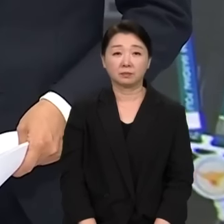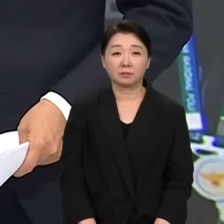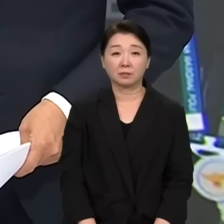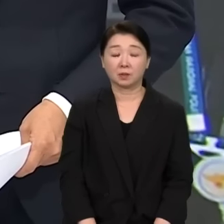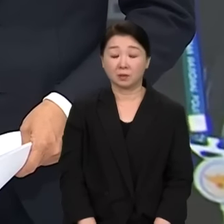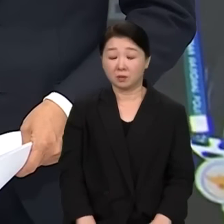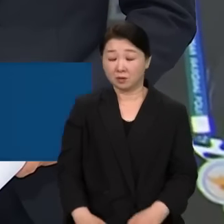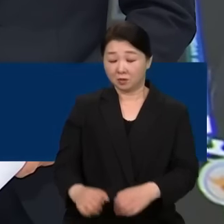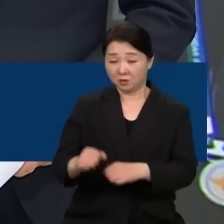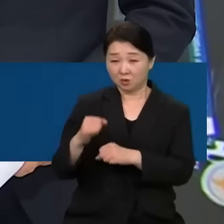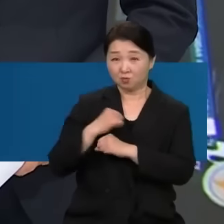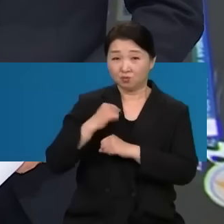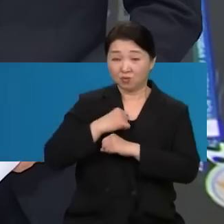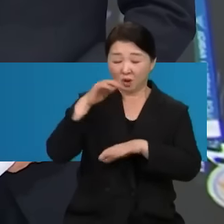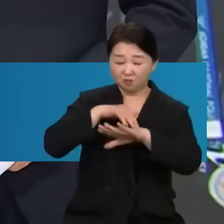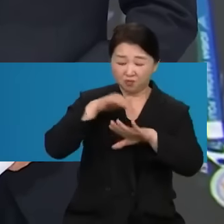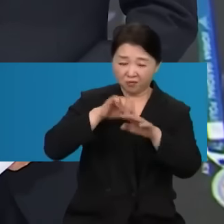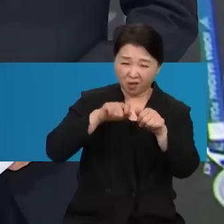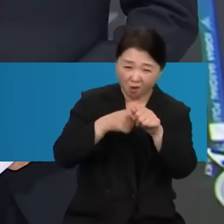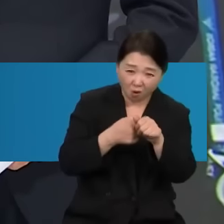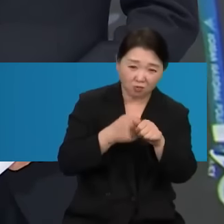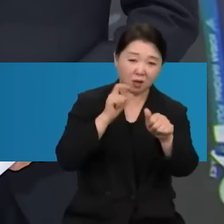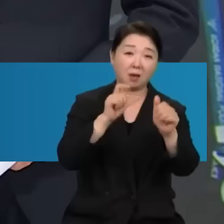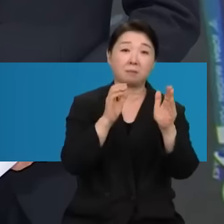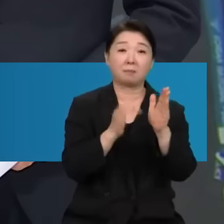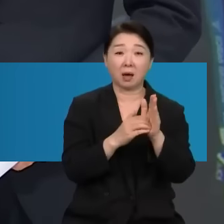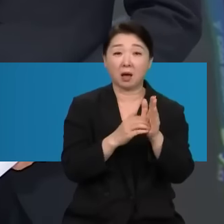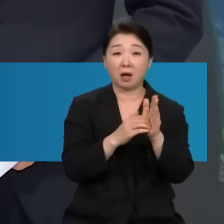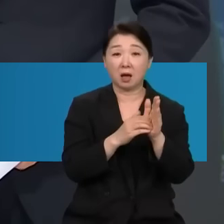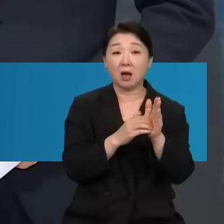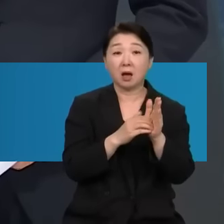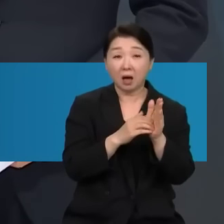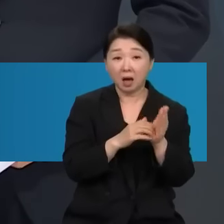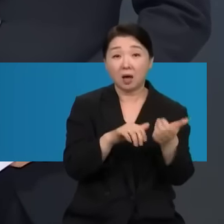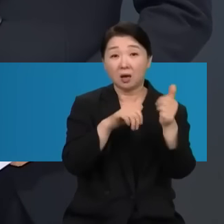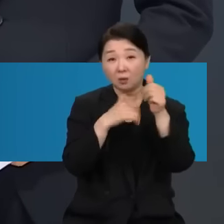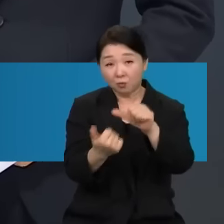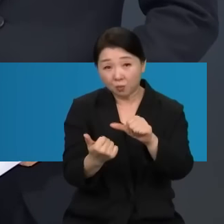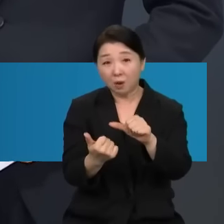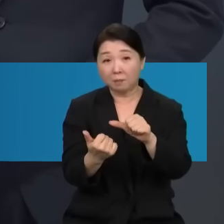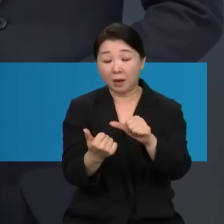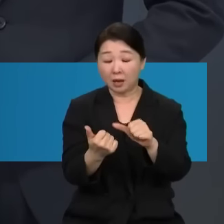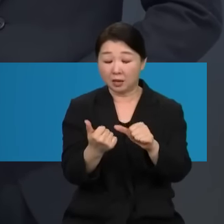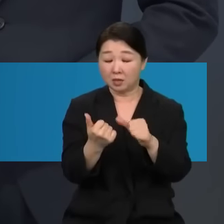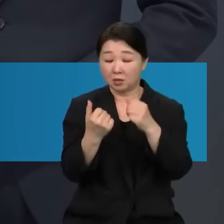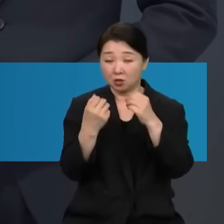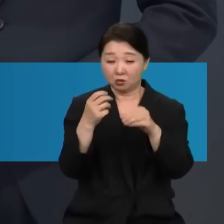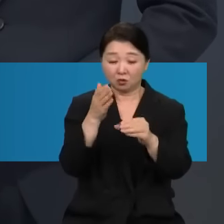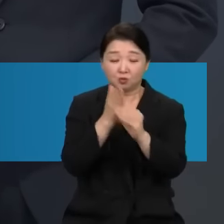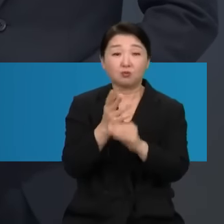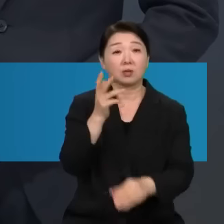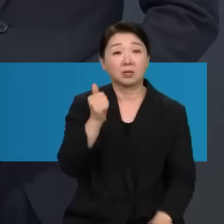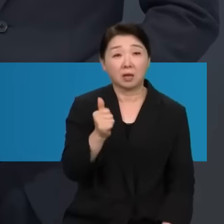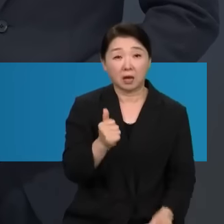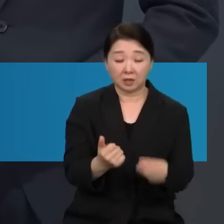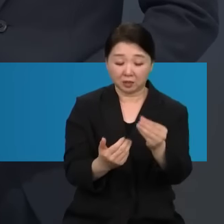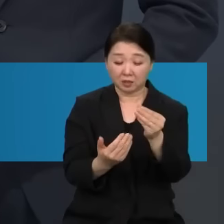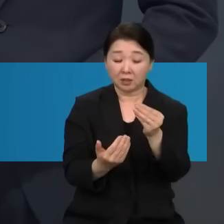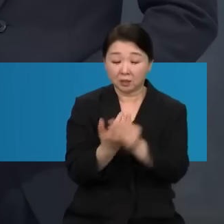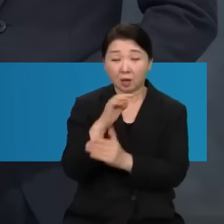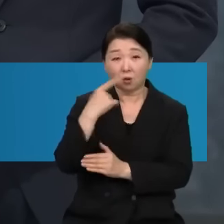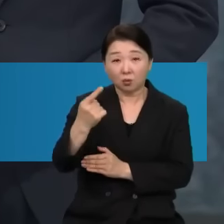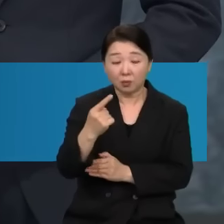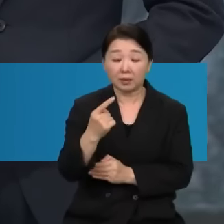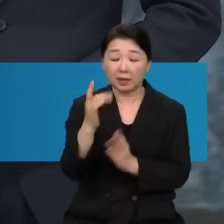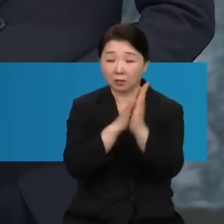가혹한 군기 훈련으로 훈련병을 숨지게 한 혐의를 받는 신병교육대 중대장이 사고 직후 유가족에게 거짓말을 하는 통화